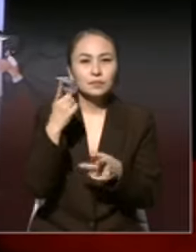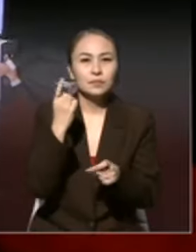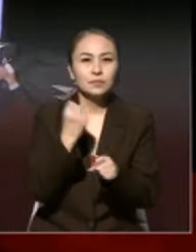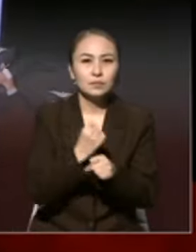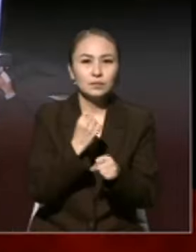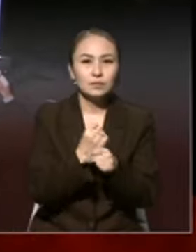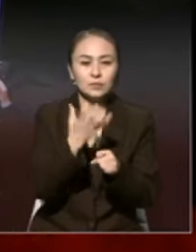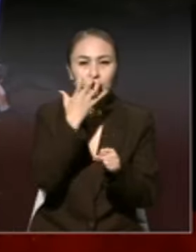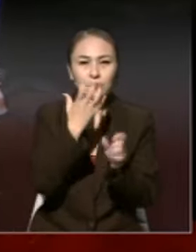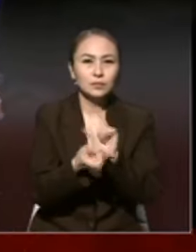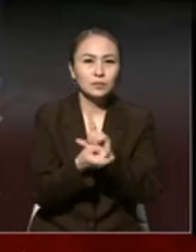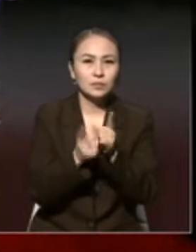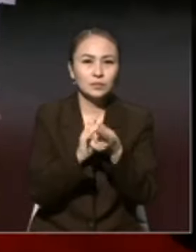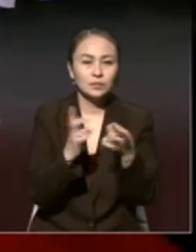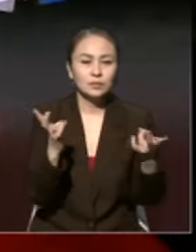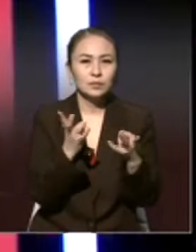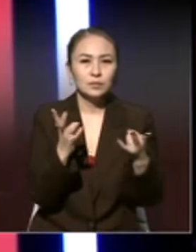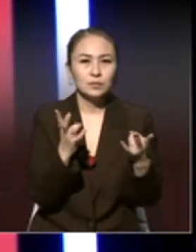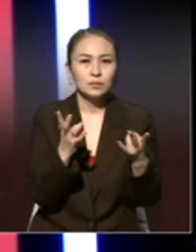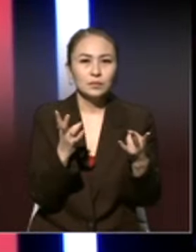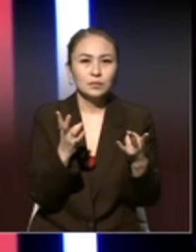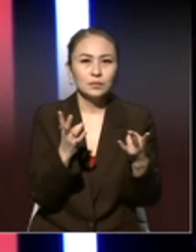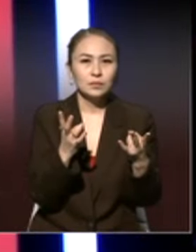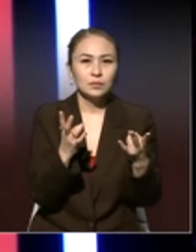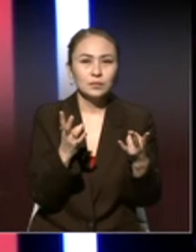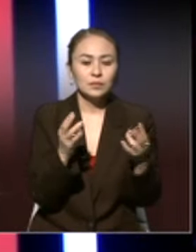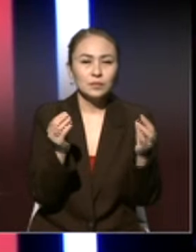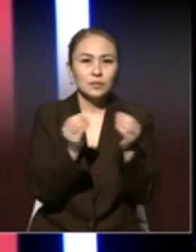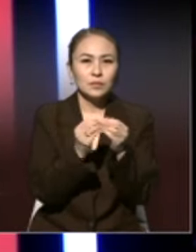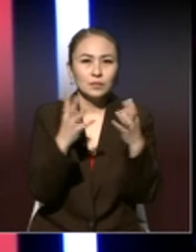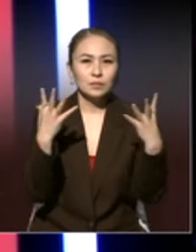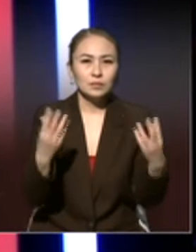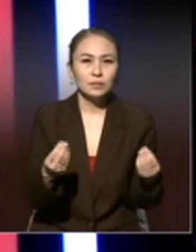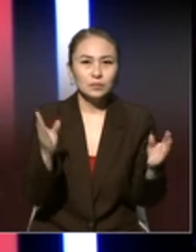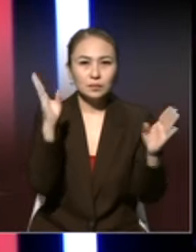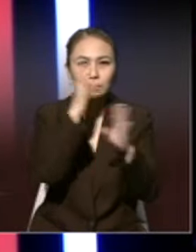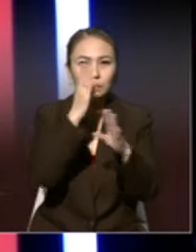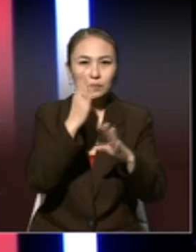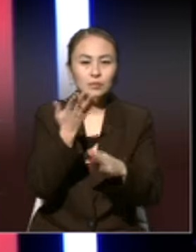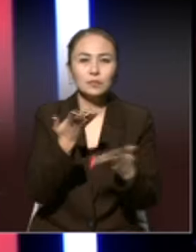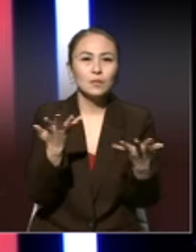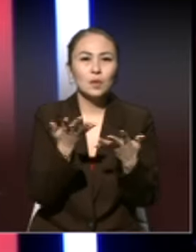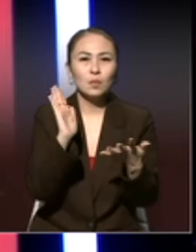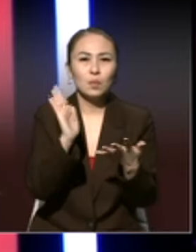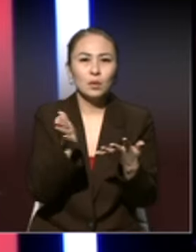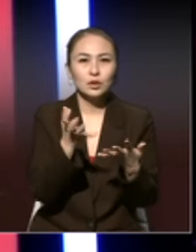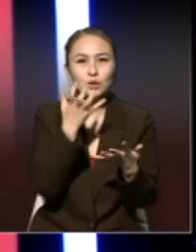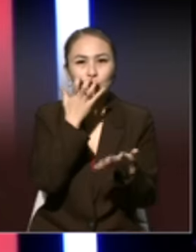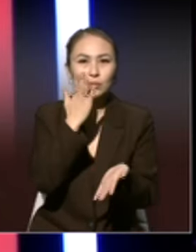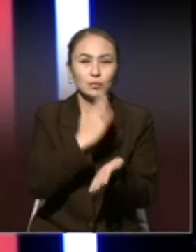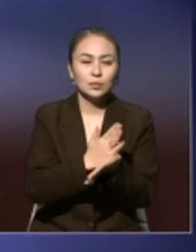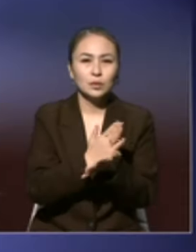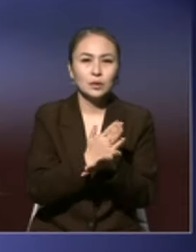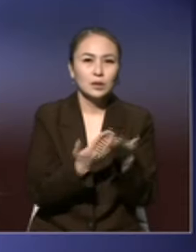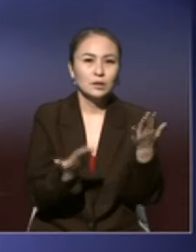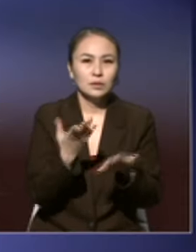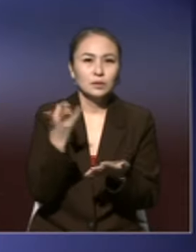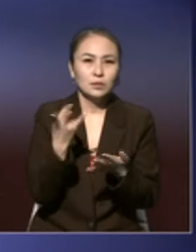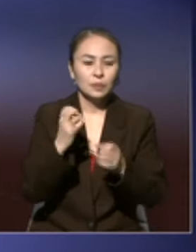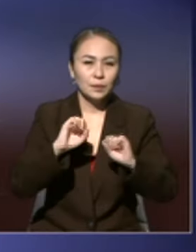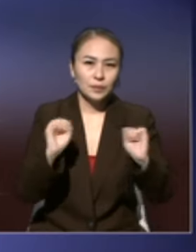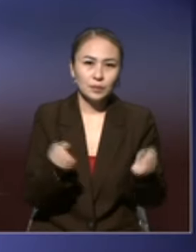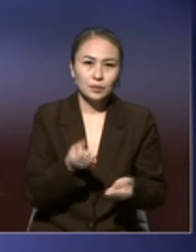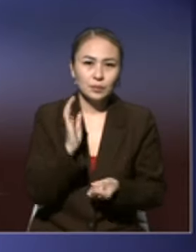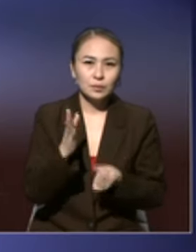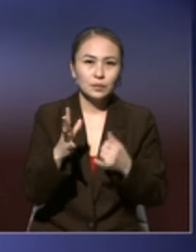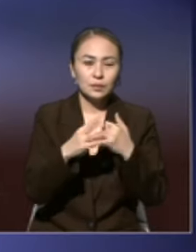күн жылу керек қой. Жалпы енді осы жақын арадағы 10 күнге ауарай қалай болайын деп тұр. Жылу бар ма? Әлде әлі күн суи ма?